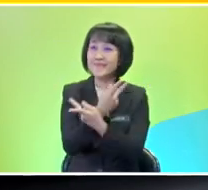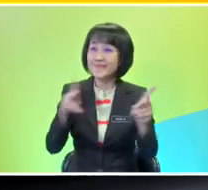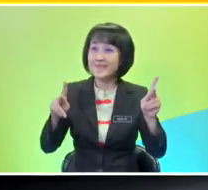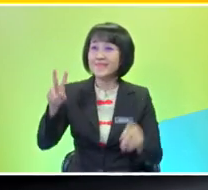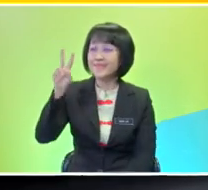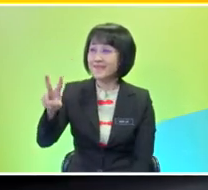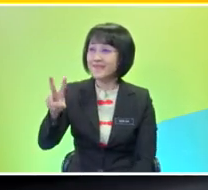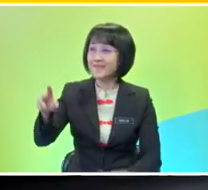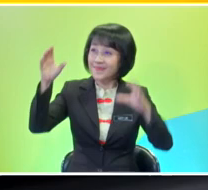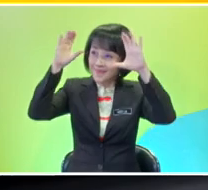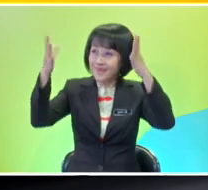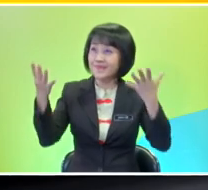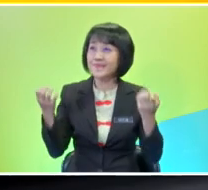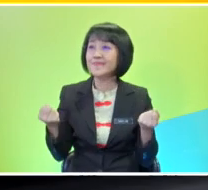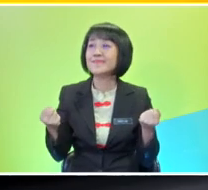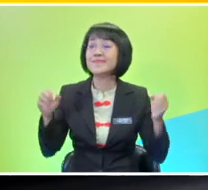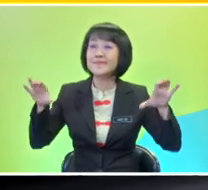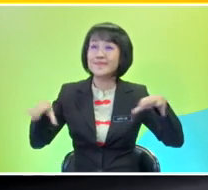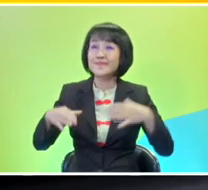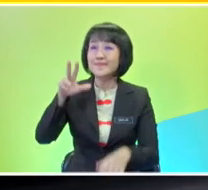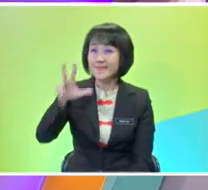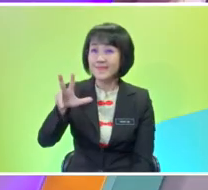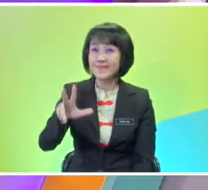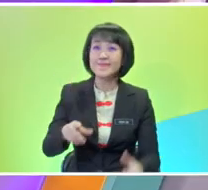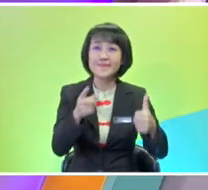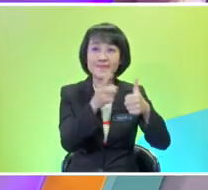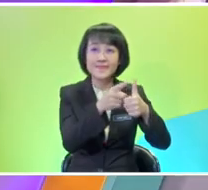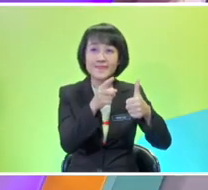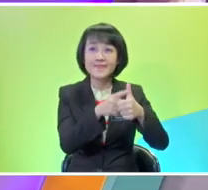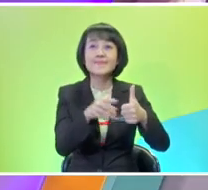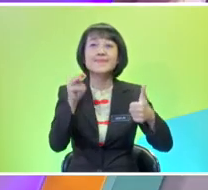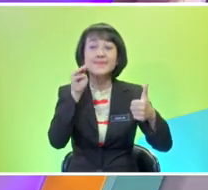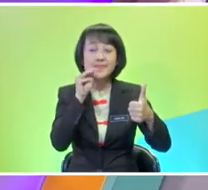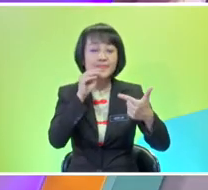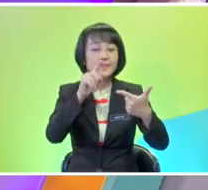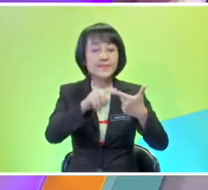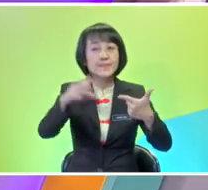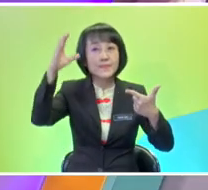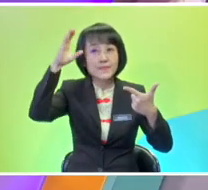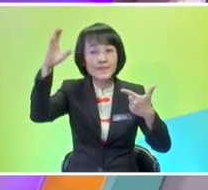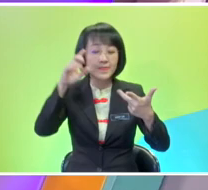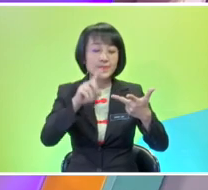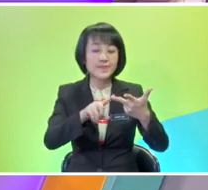satu untuk Kak Mira satu untuk Cikgu satu lagi untuk anak